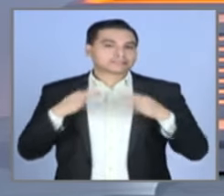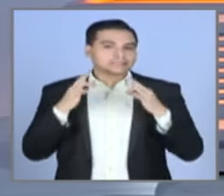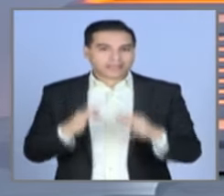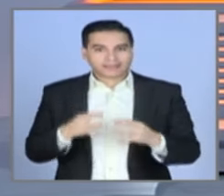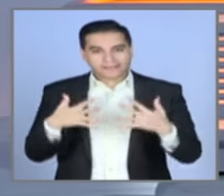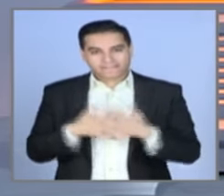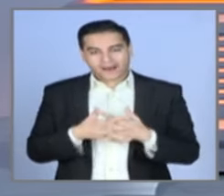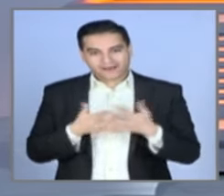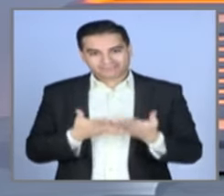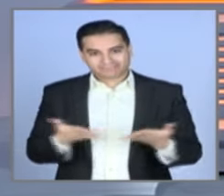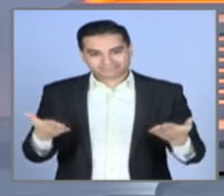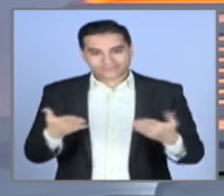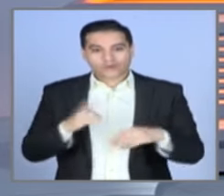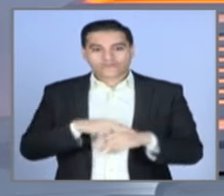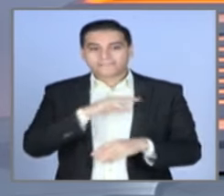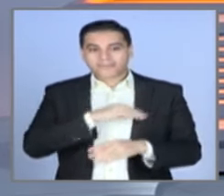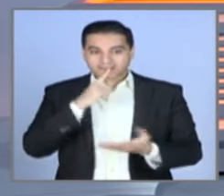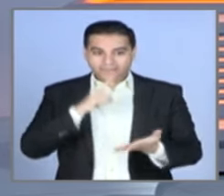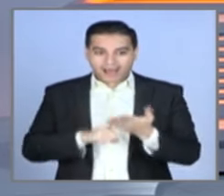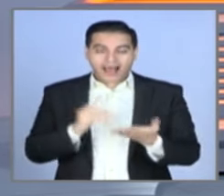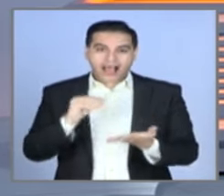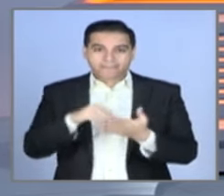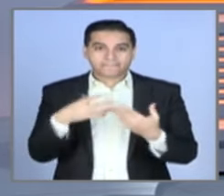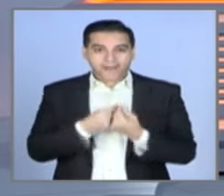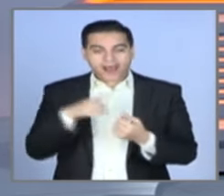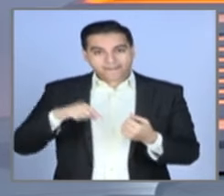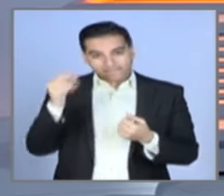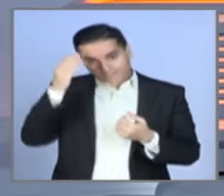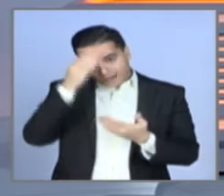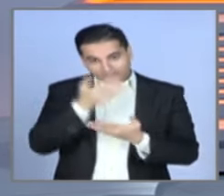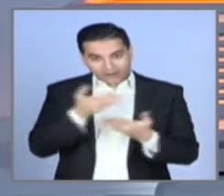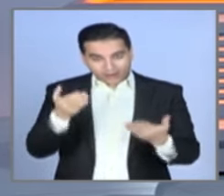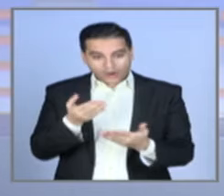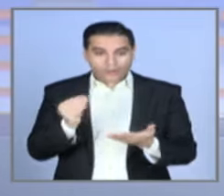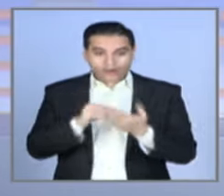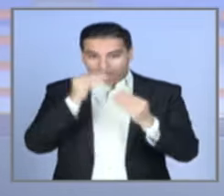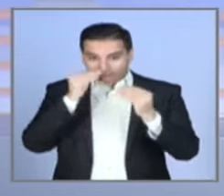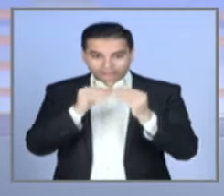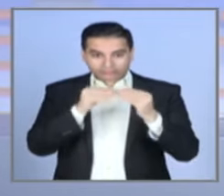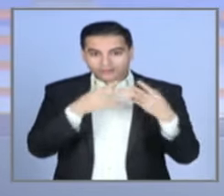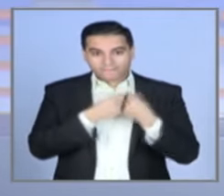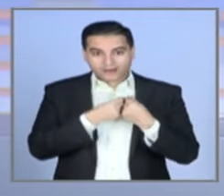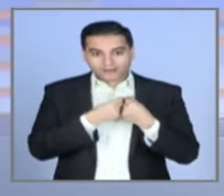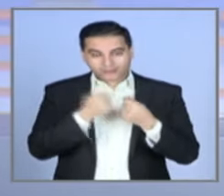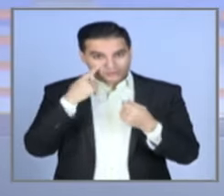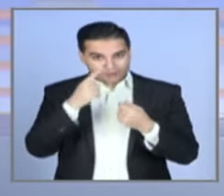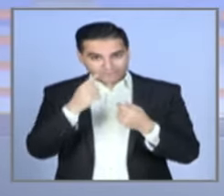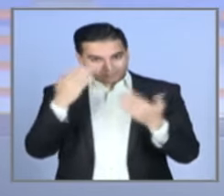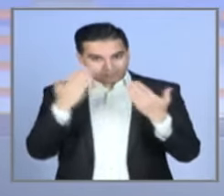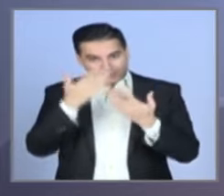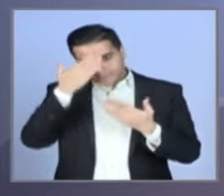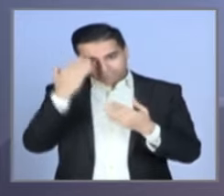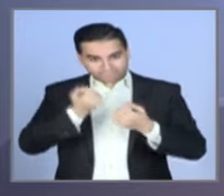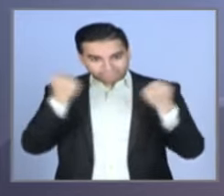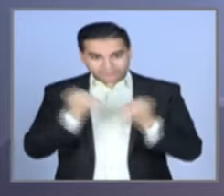لينا يعني. ان شاء الله المكسب الحقيقي ان احنا اشتركنا في البرنامج وتعرفنا على عائله الحياه. بص بص مذاكر برنامج